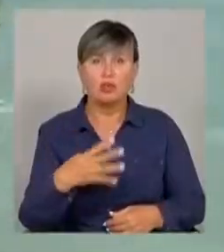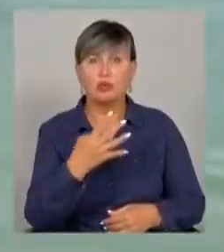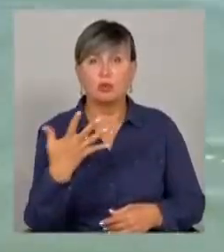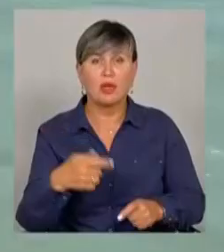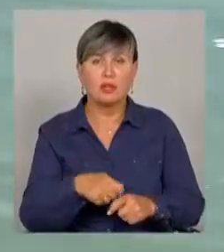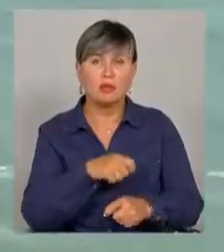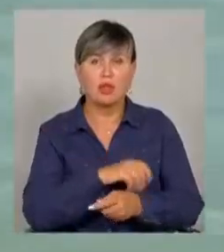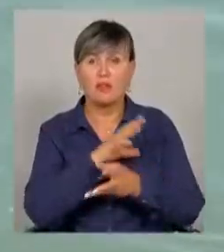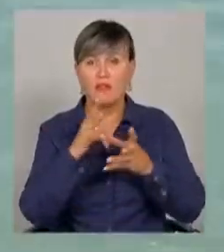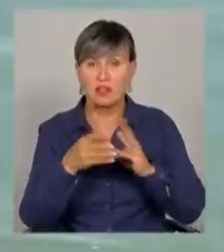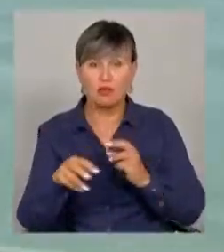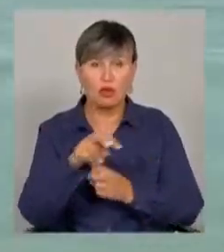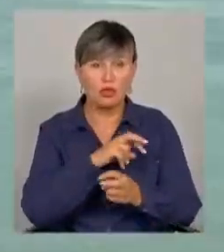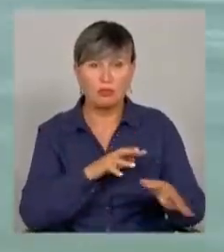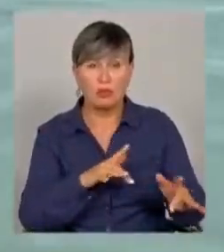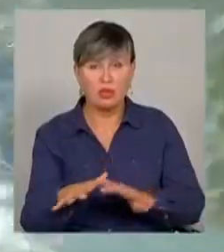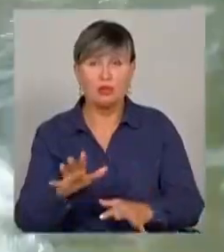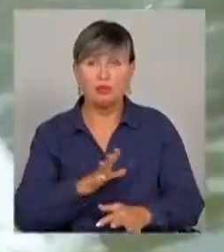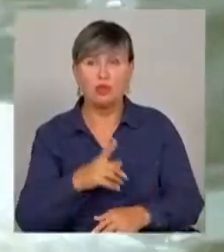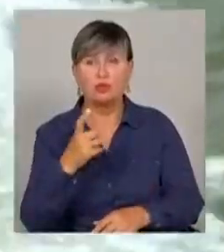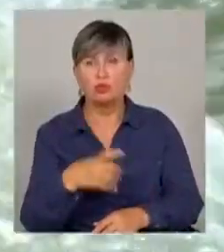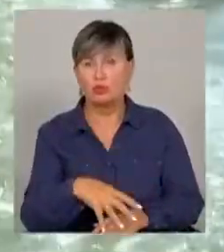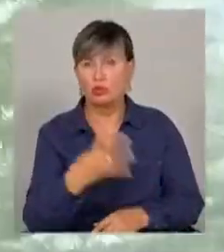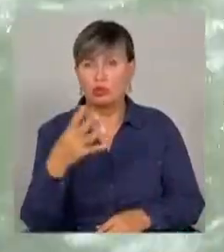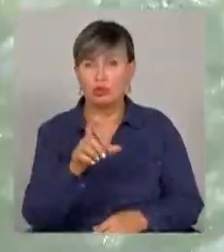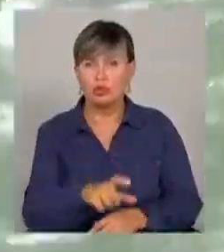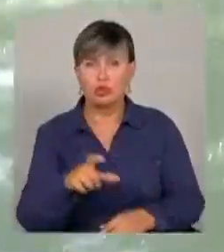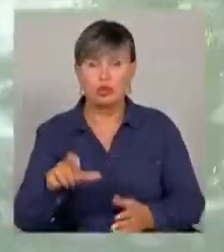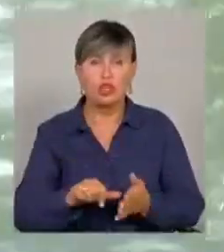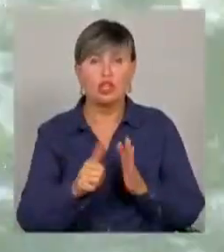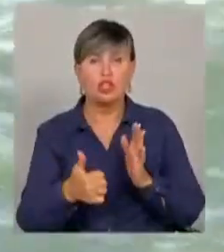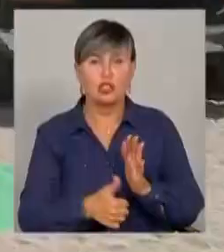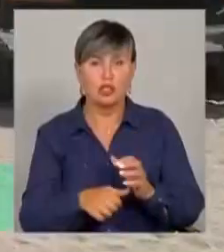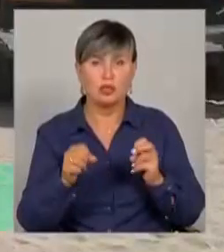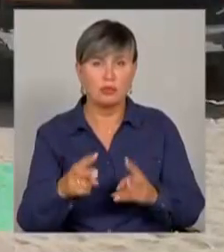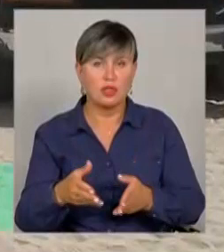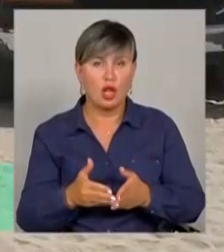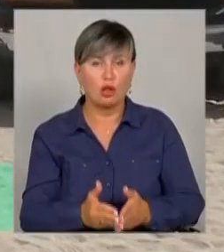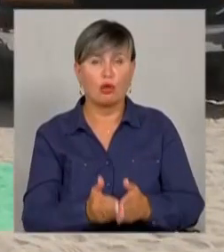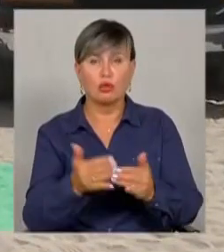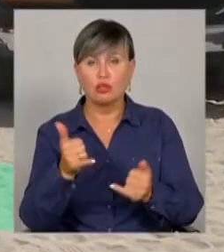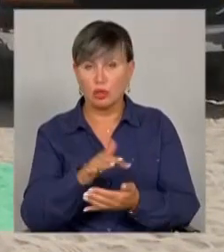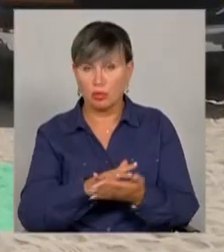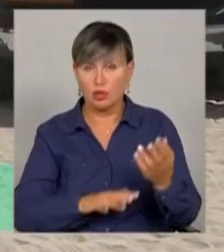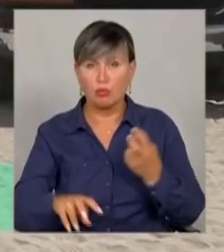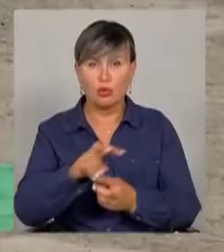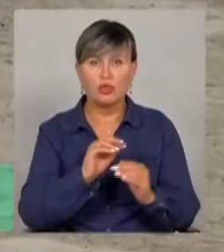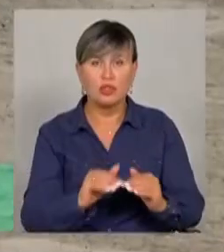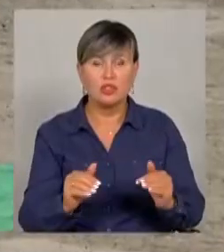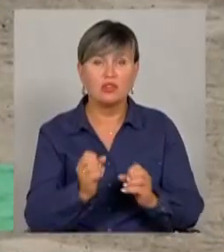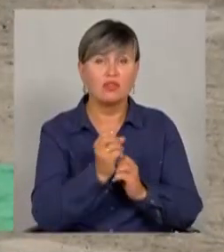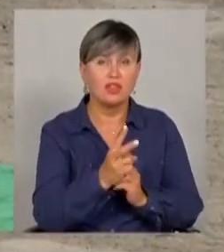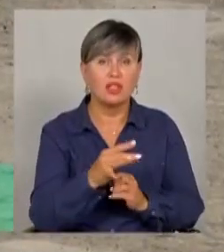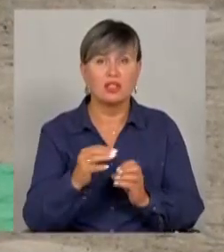метрах. Всего в разыскных мероприятиях задействованы 144 бригады, 16 единиц техники. Сейчас продолжаются поиски детей 12